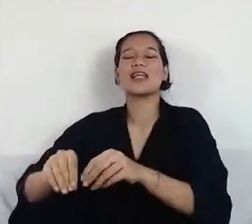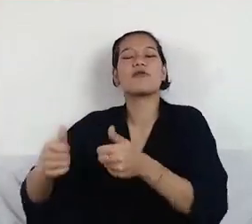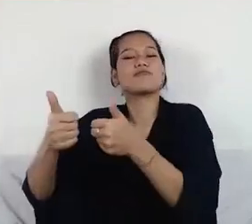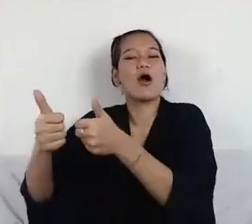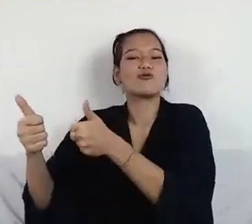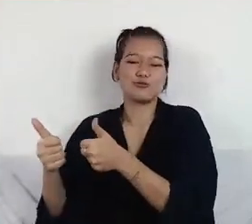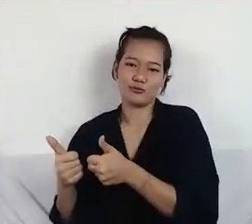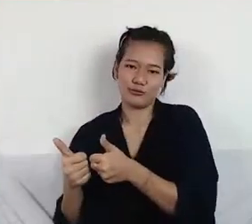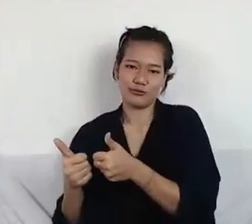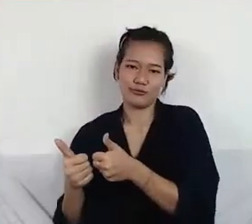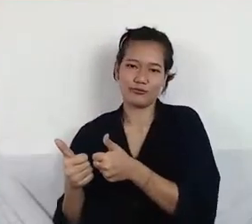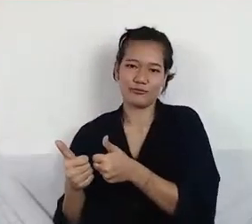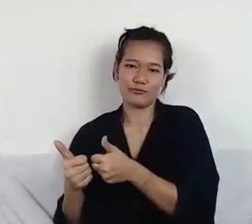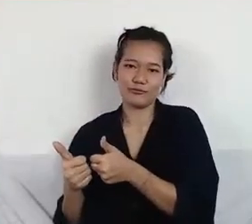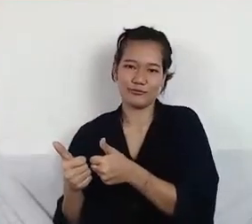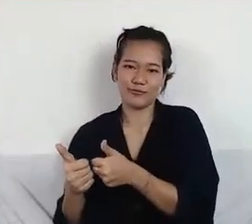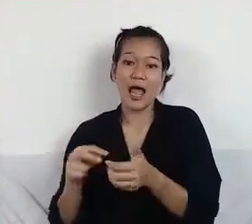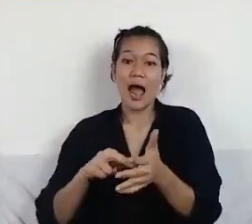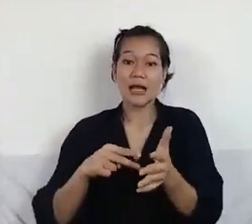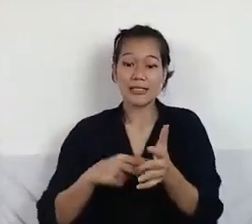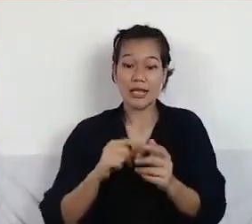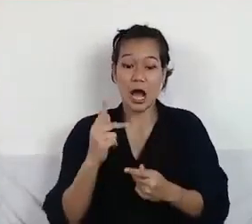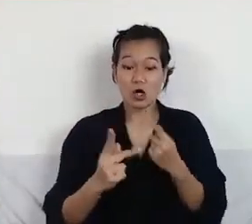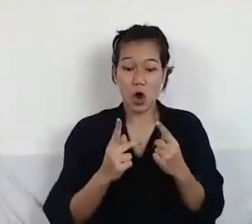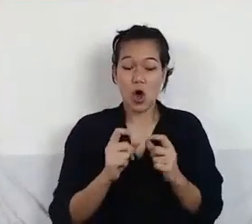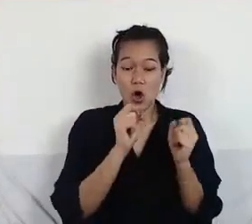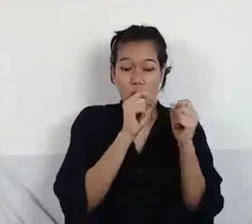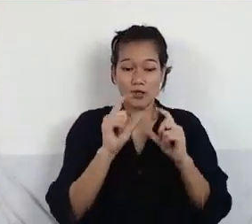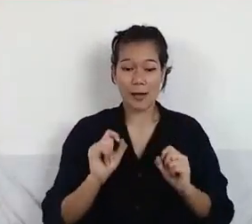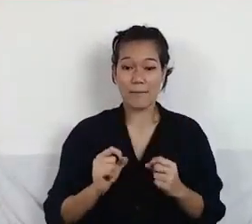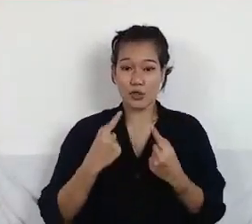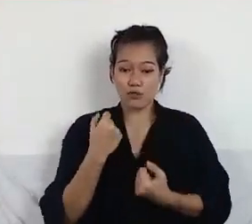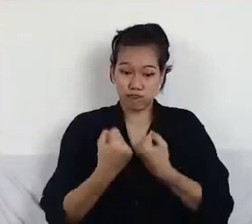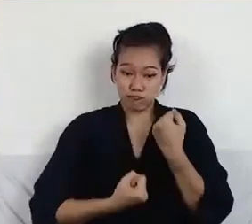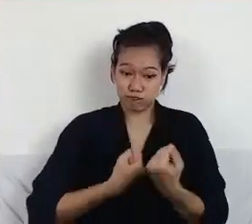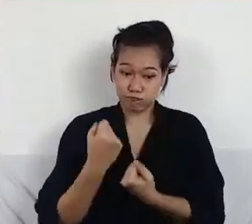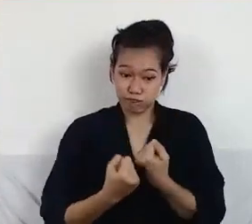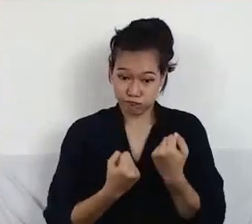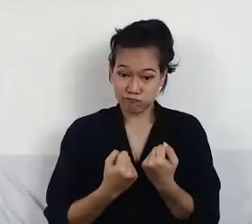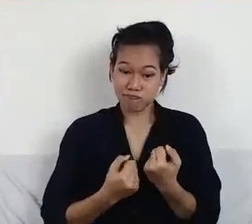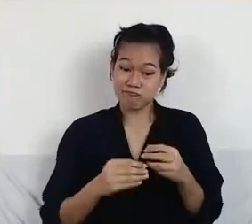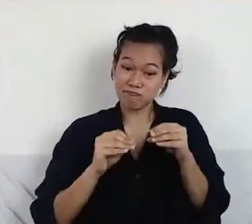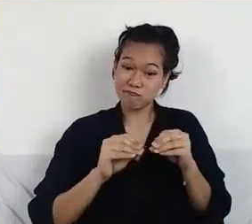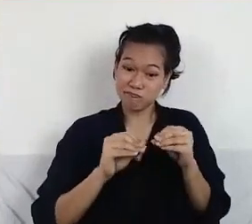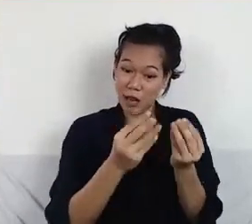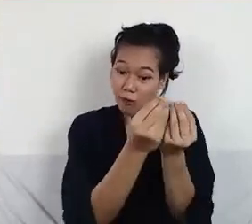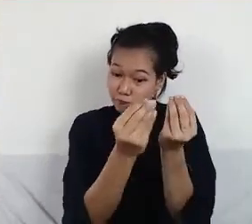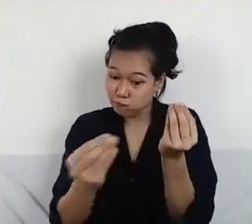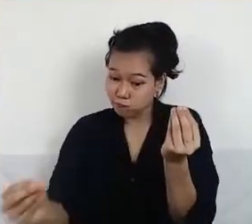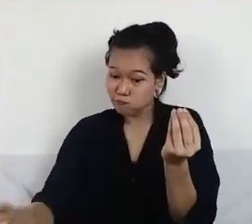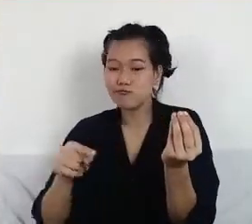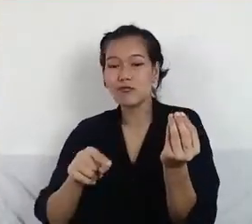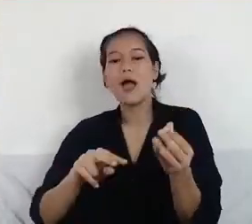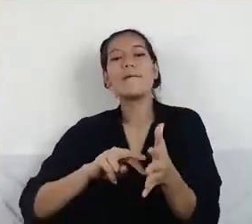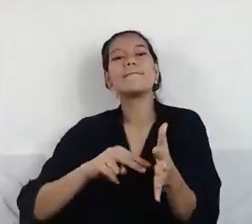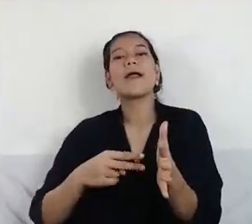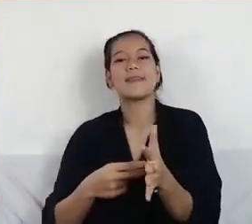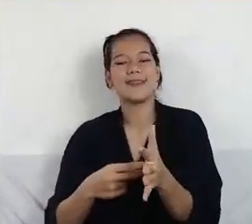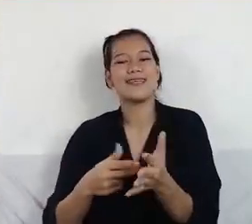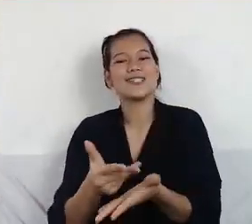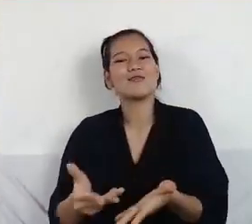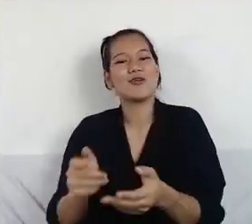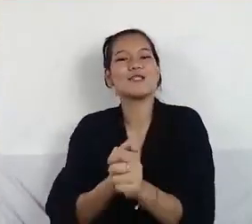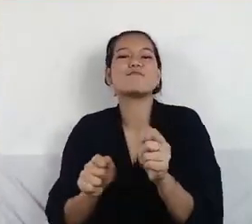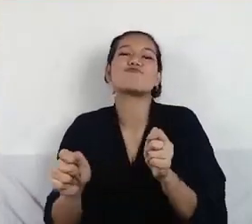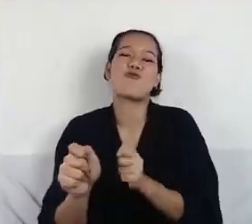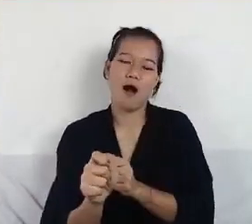kerjakan, maka kamu teaching mind supaya terjadi transforming life. Kamu mengajarkan sesuatu supaya